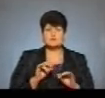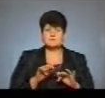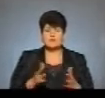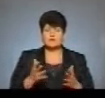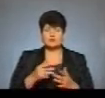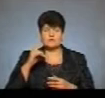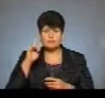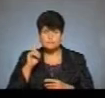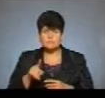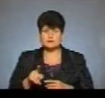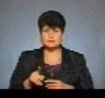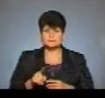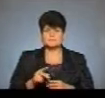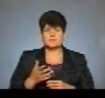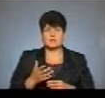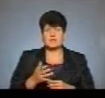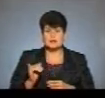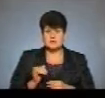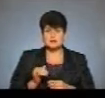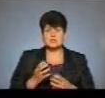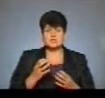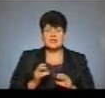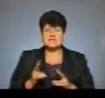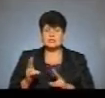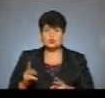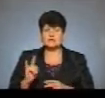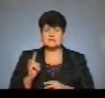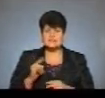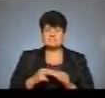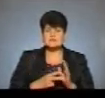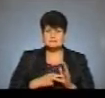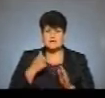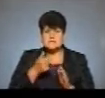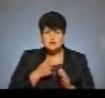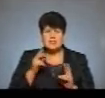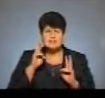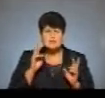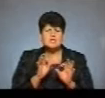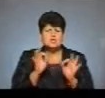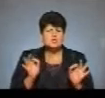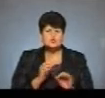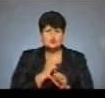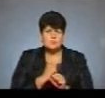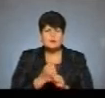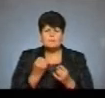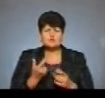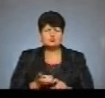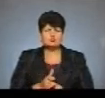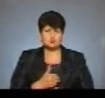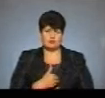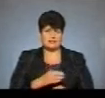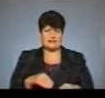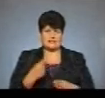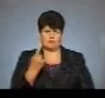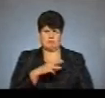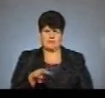ти вмієш, відточувати свою майстерність. І ще ніхто дитині в 17 років, яка не вміє нічого робити, але просто дуже хоче, ніхто не дав